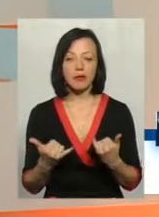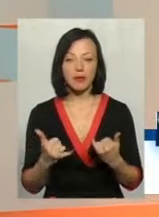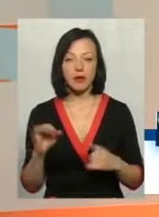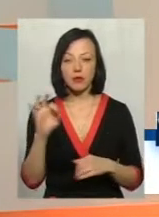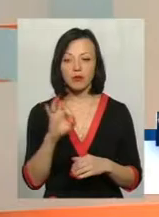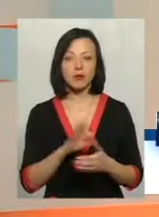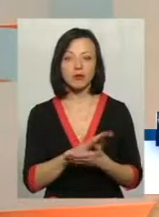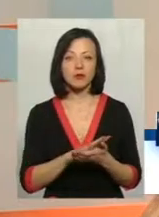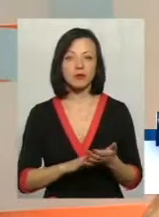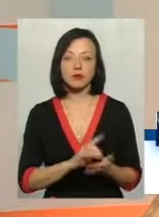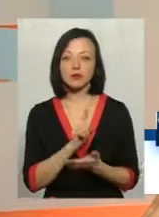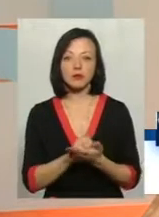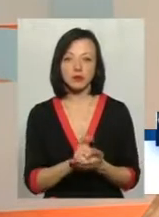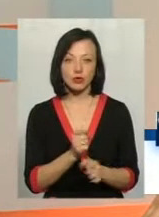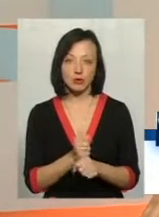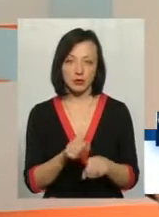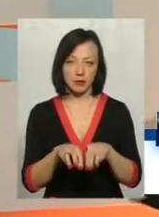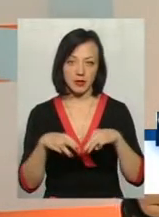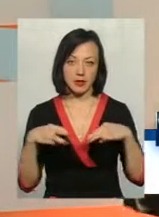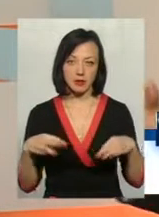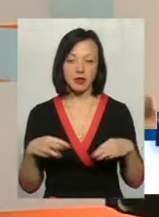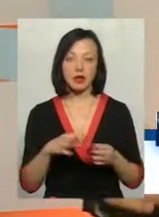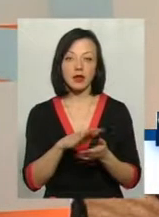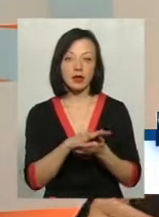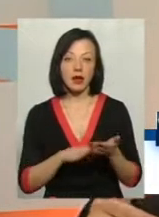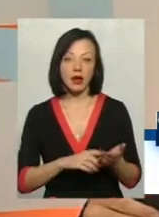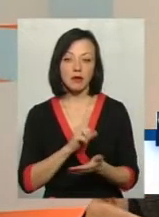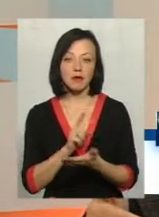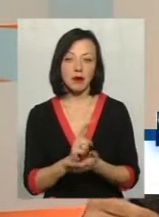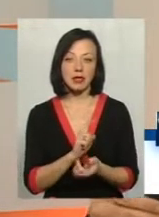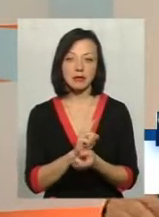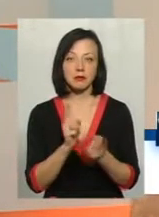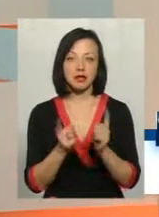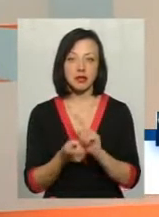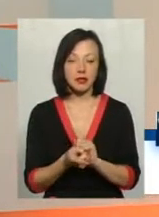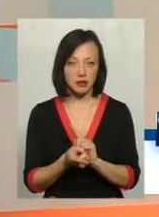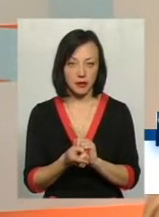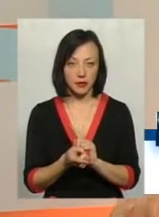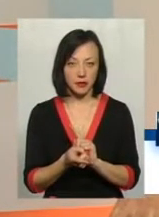далі має зробити міністерство? Міністерство далі має змінити ті